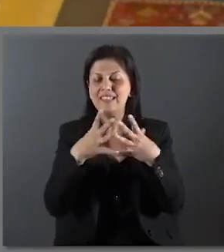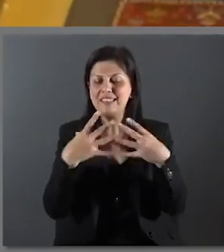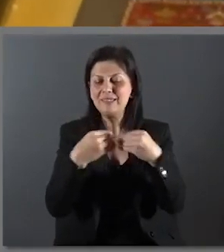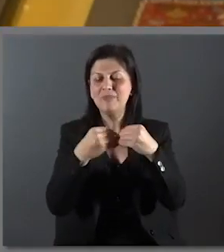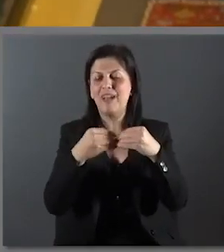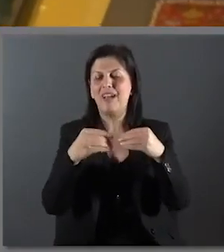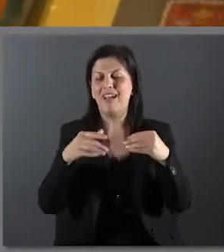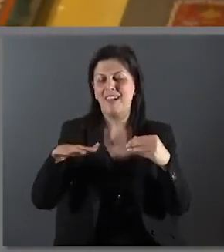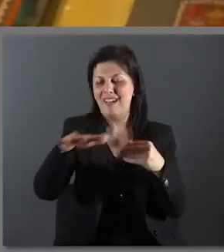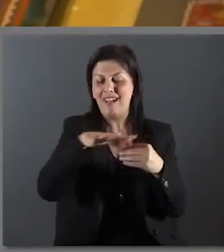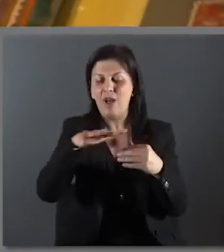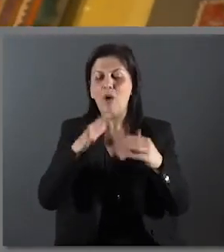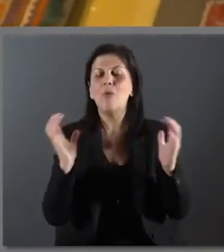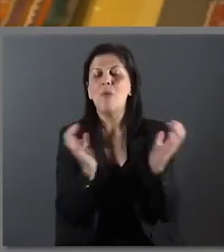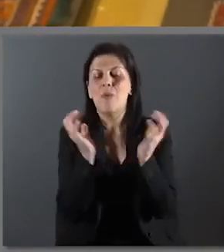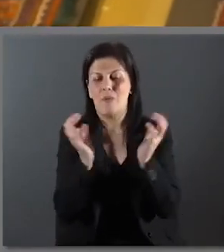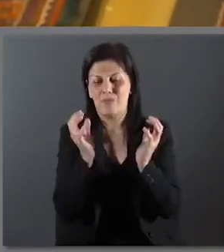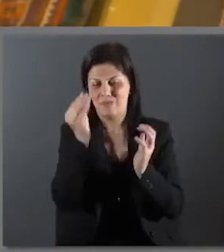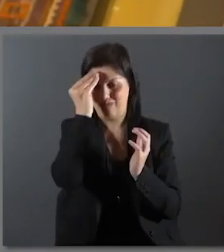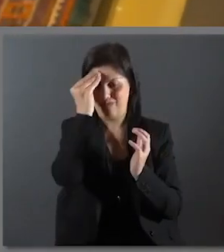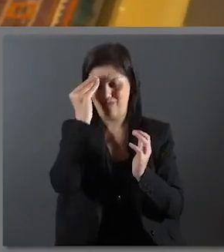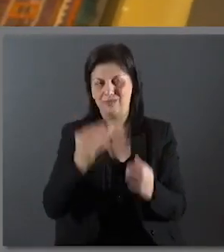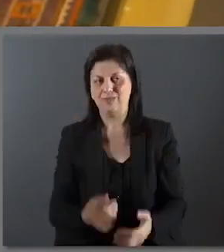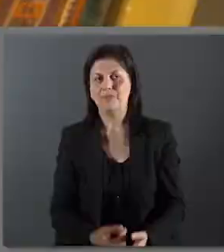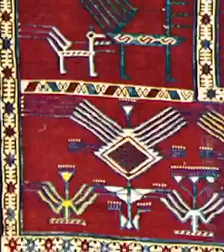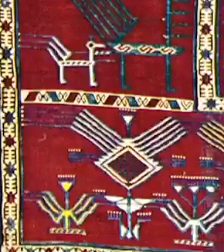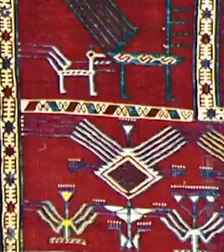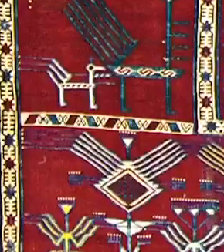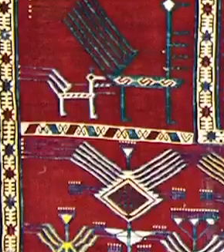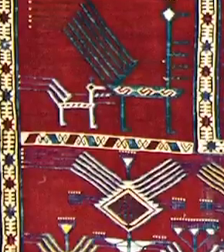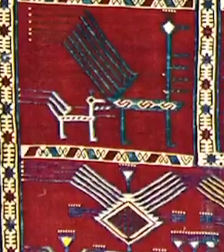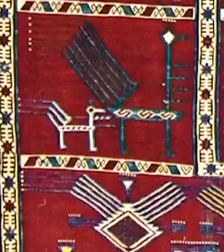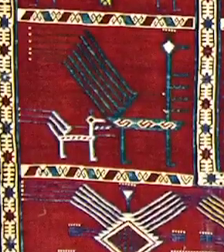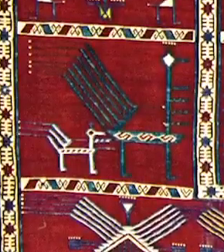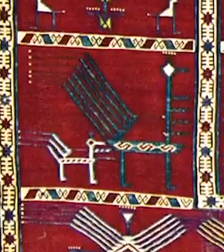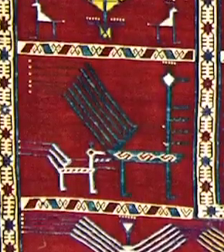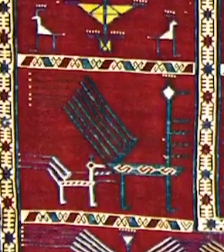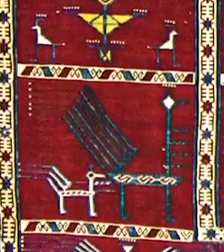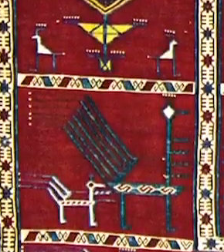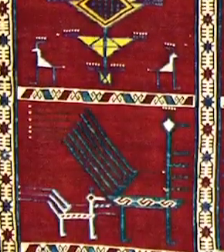da bir növ tayfanın qoruyucusu hesab olunurdu.